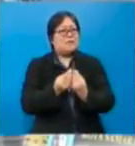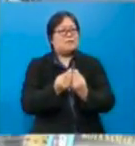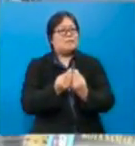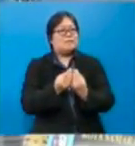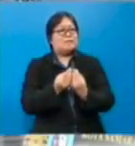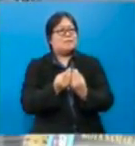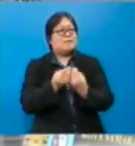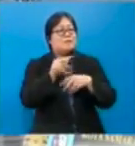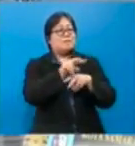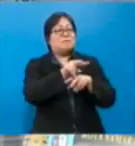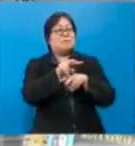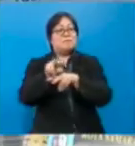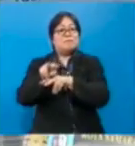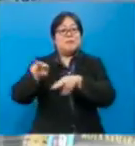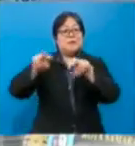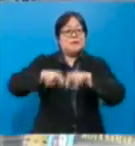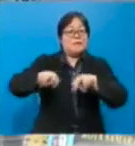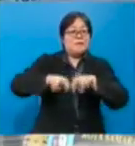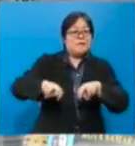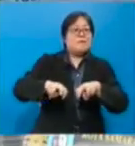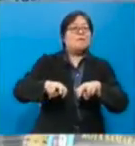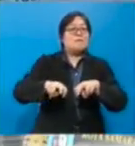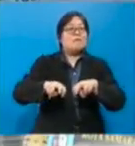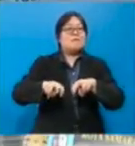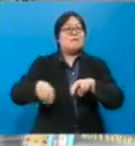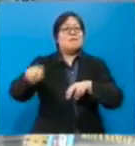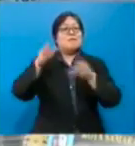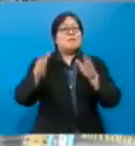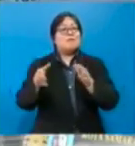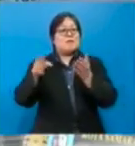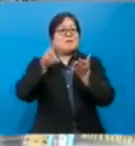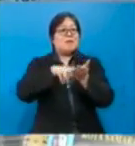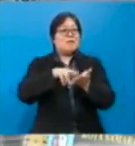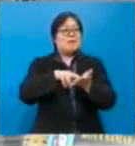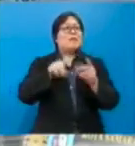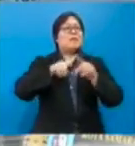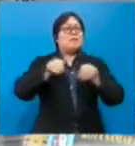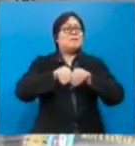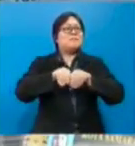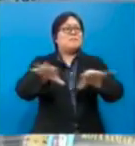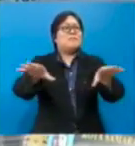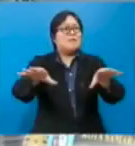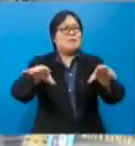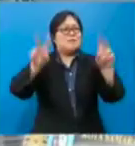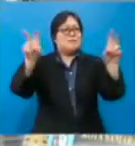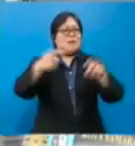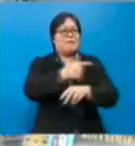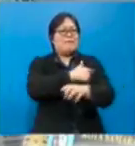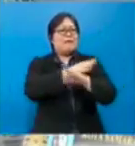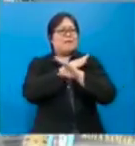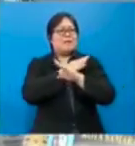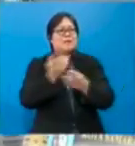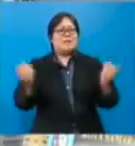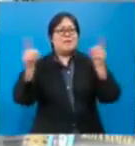dibuat tinjauan pengamal perubatan yang berdaftar yang menyebarkan maklumat palsu berkaitan vaksin sehingga